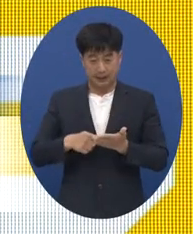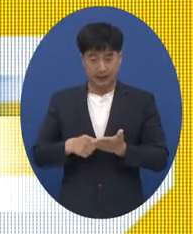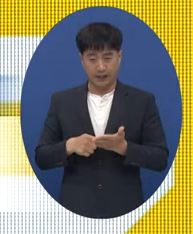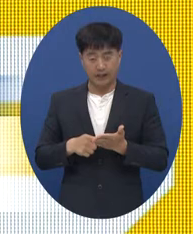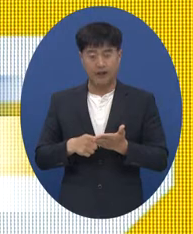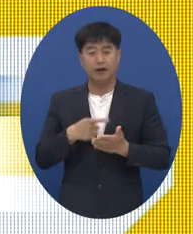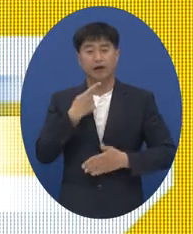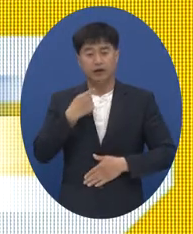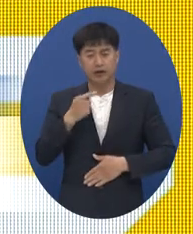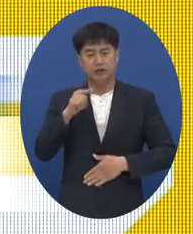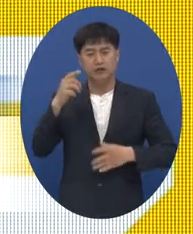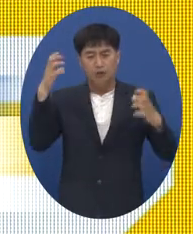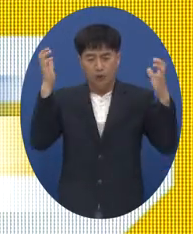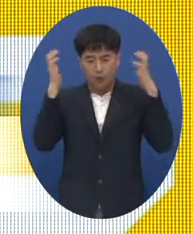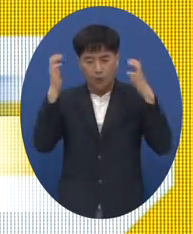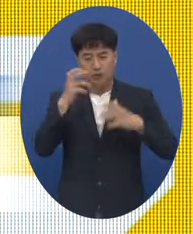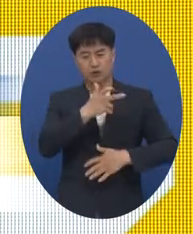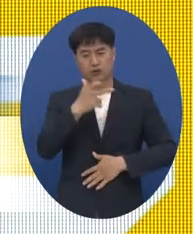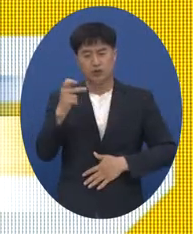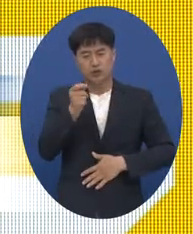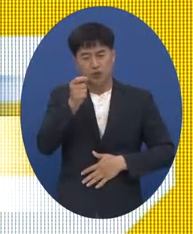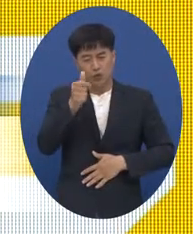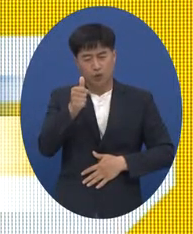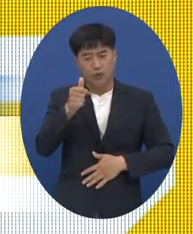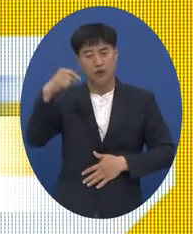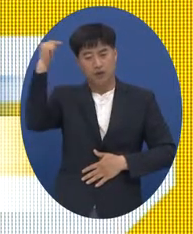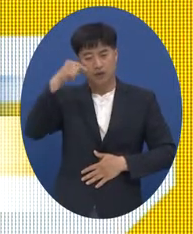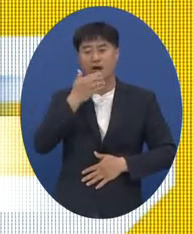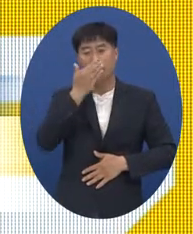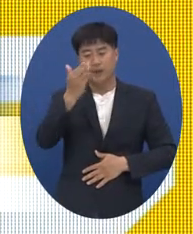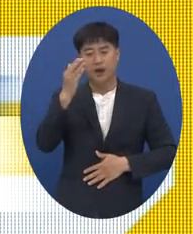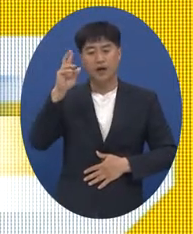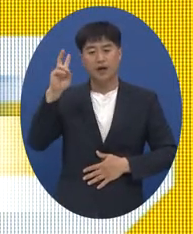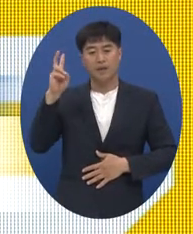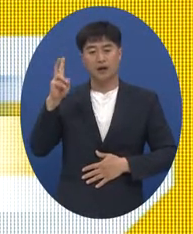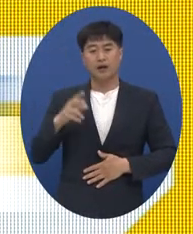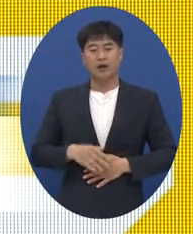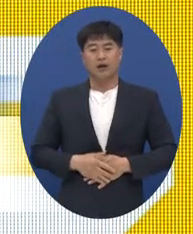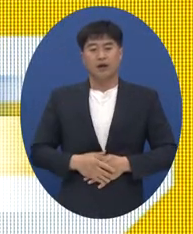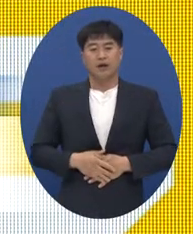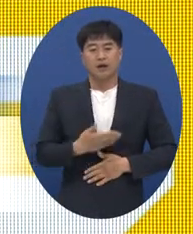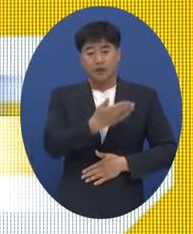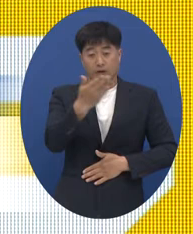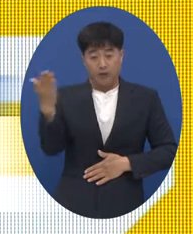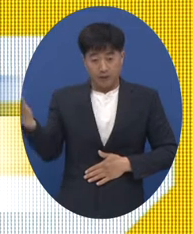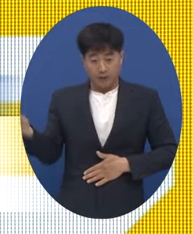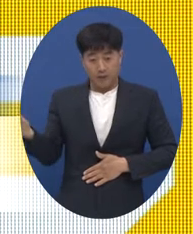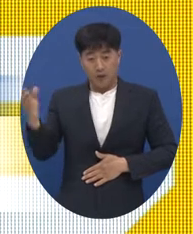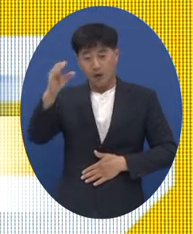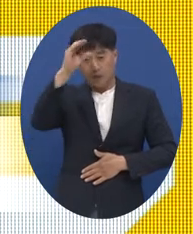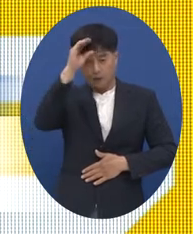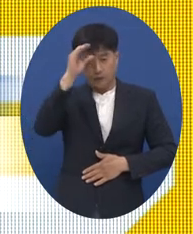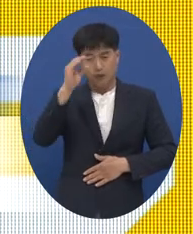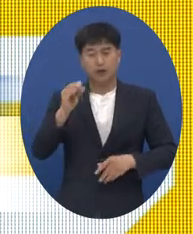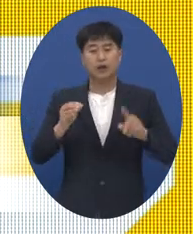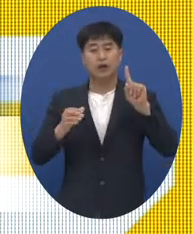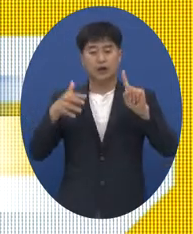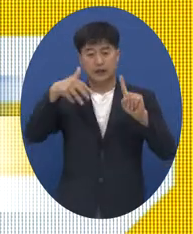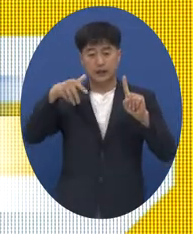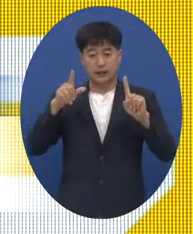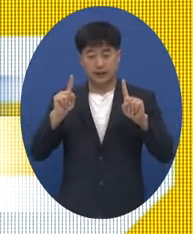치러야 되는지, 또 그 고통이 얼마나 큰지를 조금이나마 느낄 수 있을 겁니다. 그래서